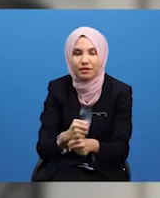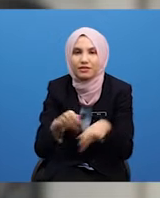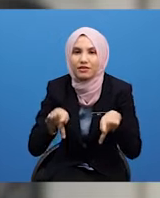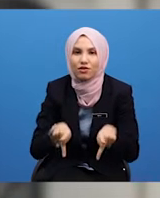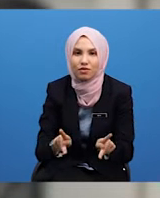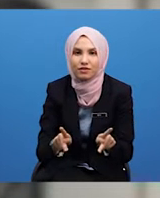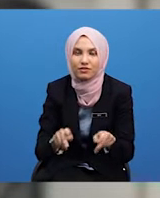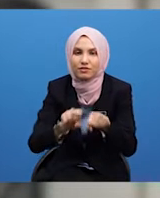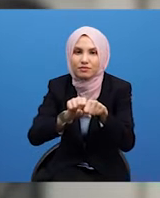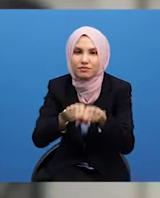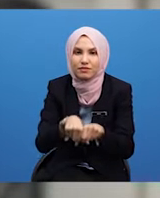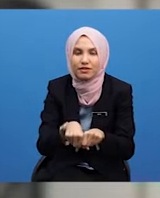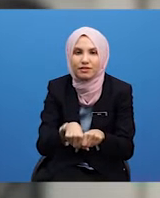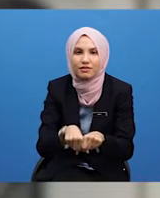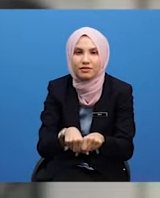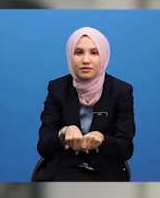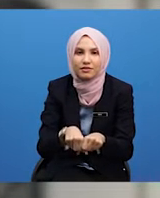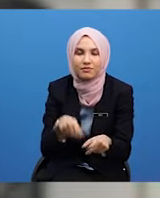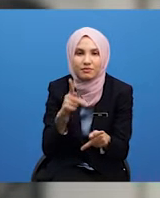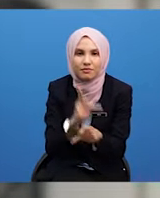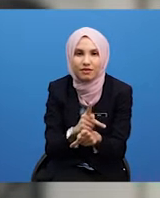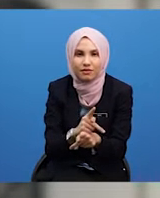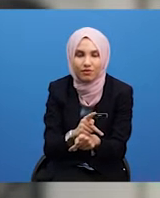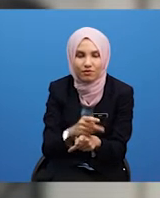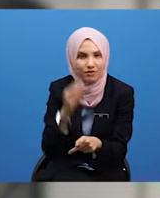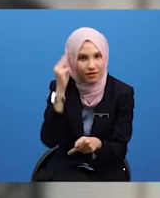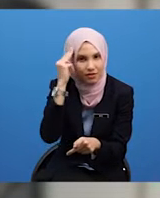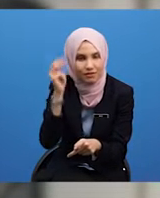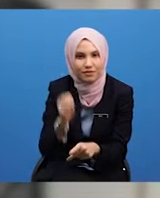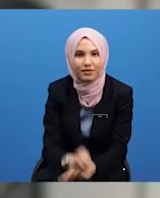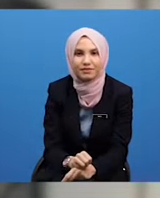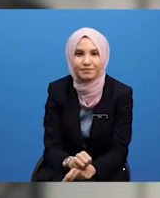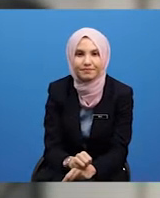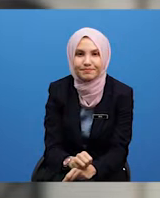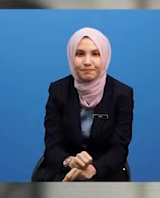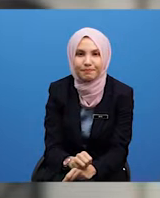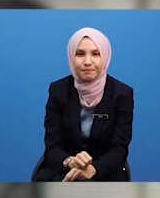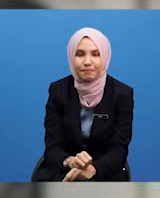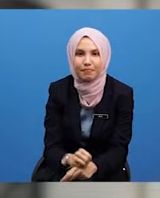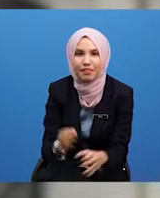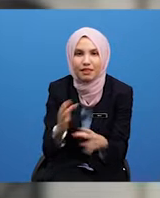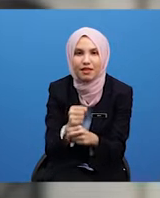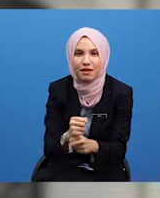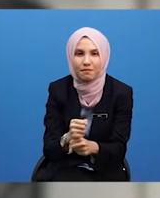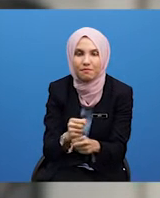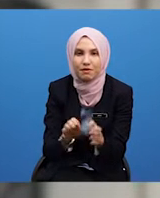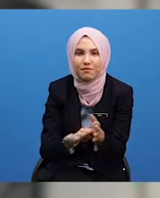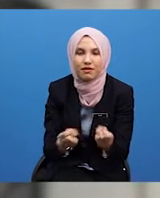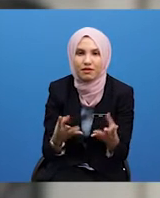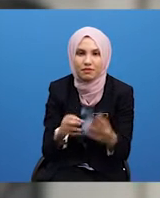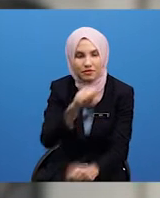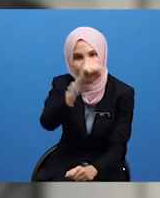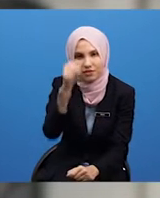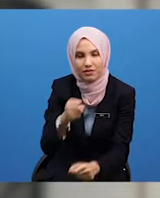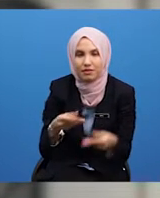kuasai supaya ia benar-benar kukuh di dalam minda anda. Terdapat beberapa soalan yang akan saya